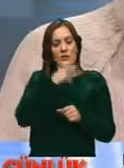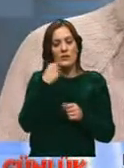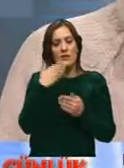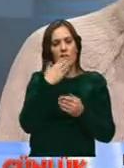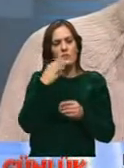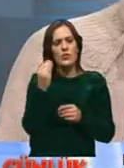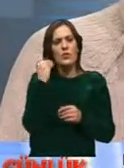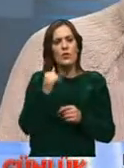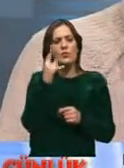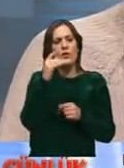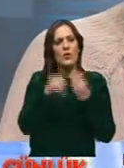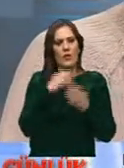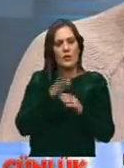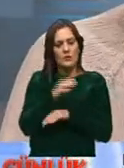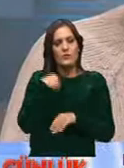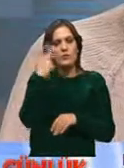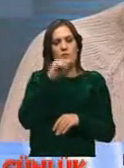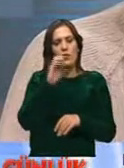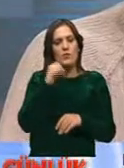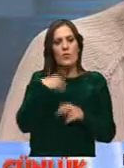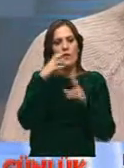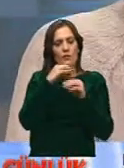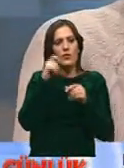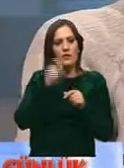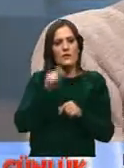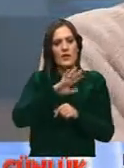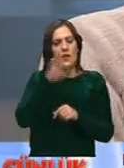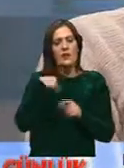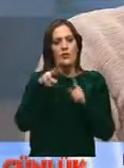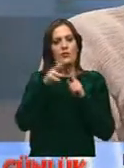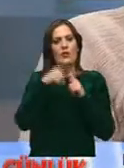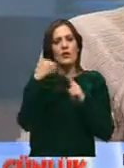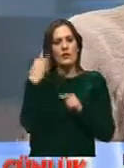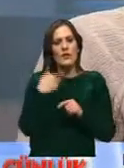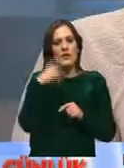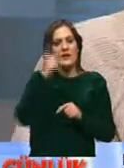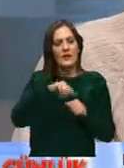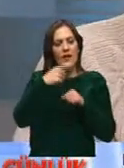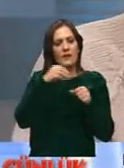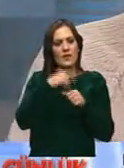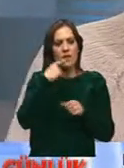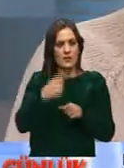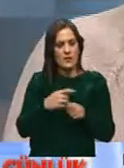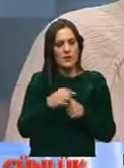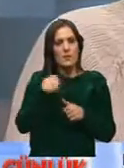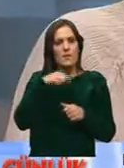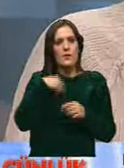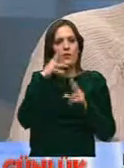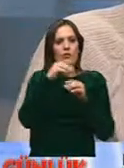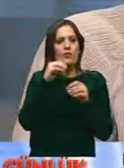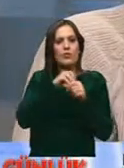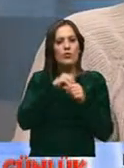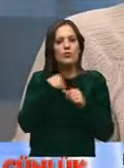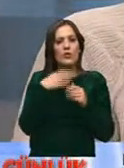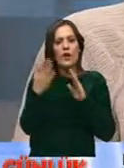bir şey yaşadım. Müzik öğretmenim işte blok flüt çalan herkese işte not veriyordu. Yani ilk haftalar diyelim. Benim de blok